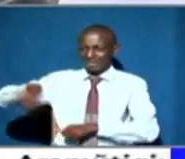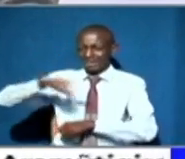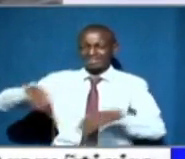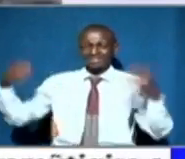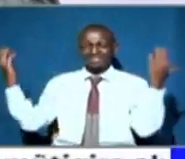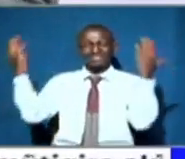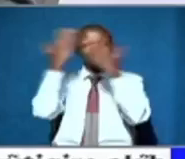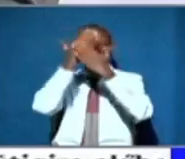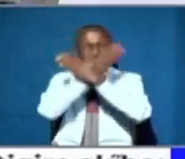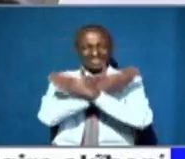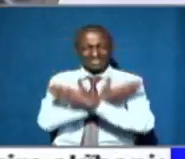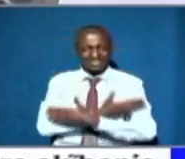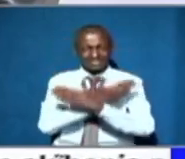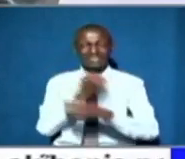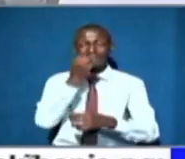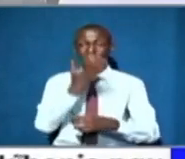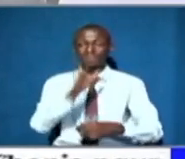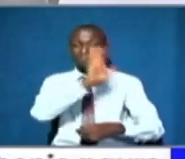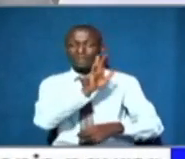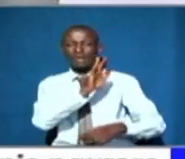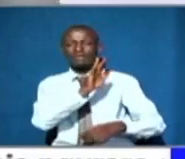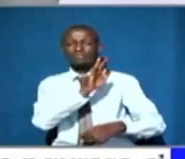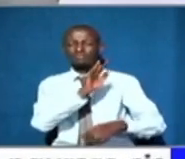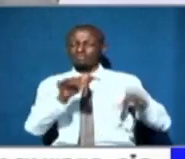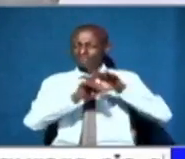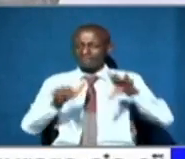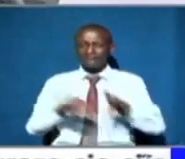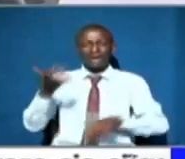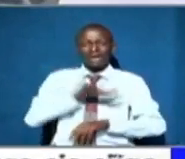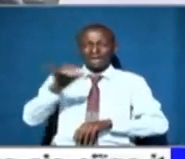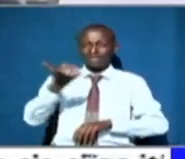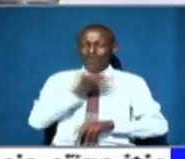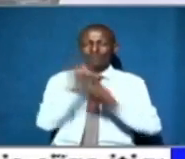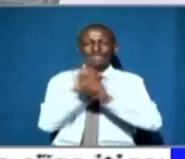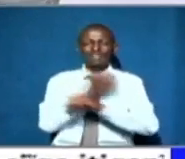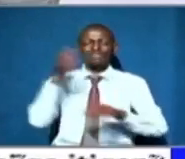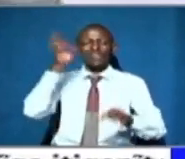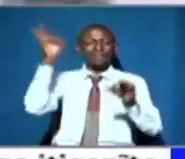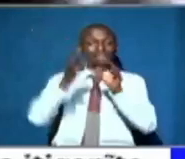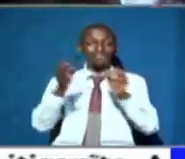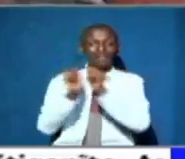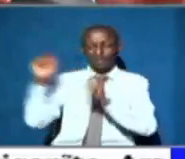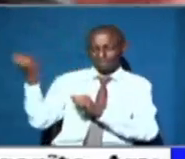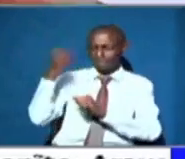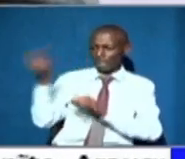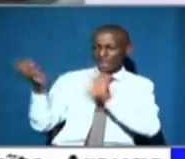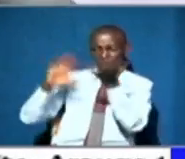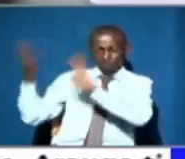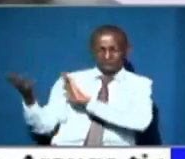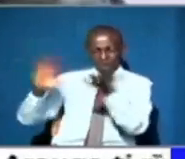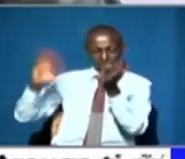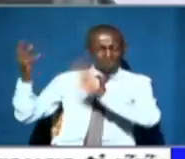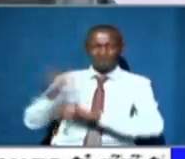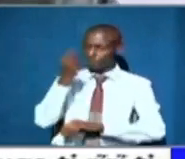mwode Nwaigua Aya neo marithaini Waka jeo Ya interfaith Aya neo marikana Na president Makamuna Kuna kuhanona Kuna